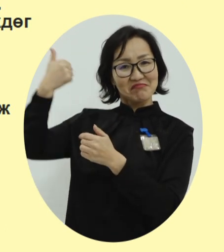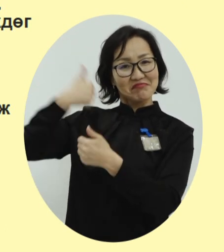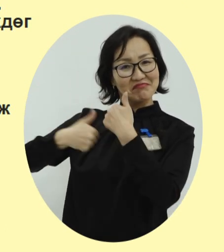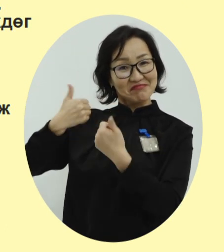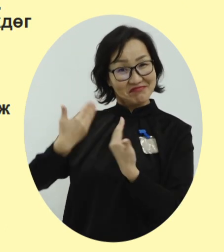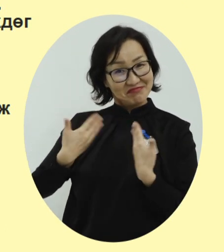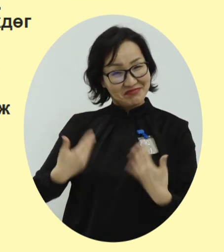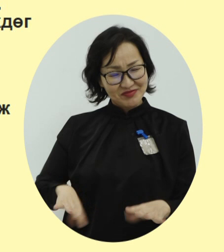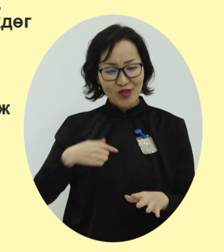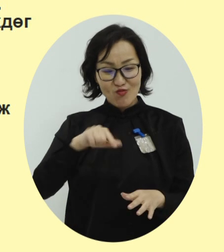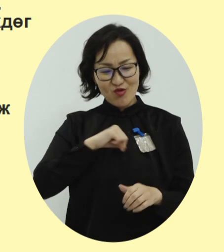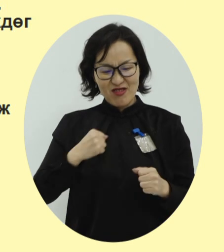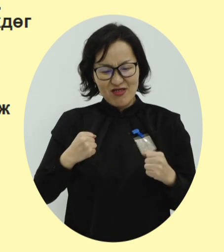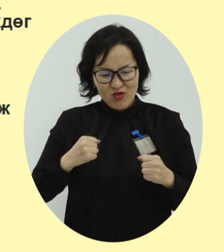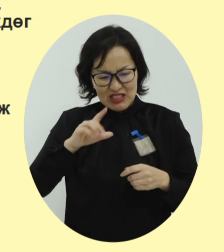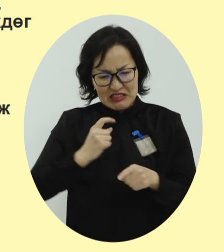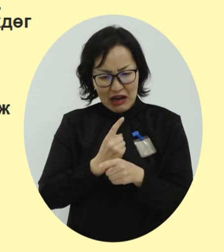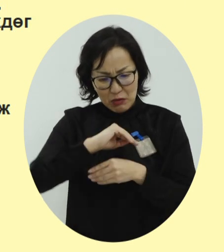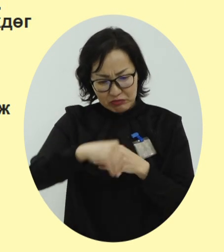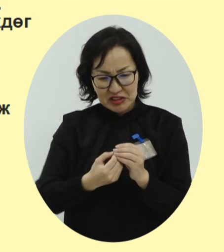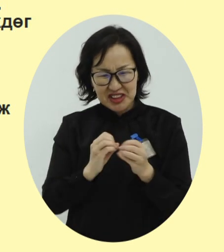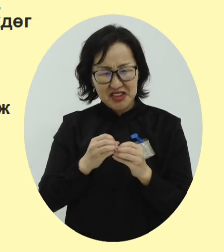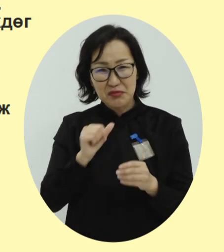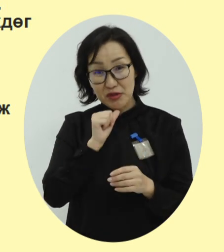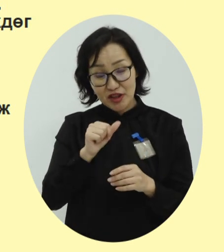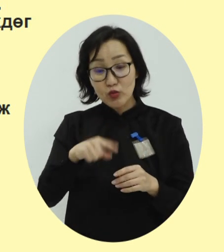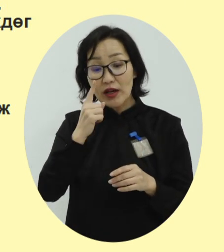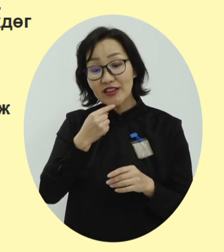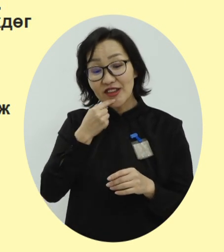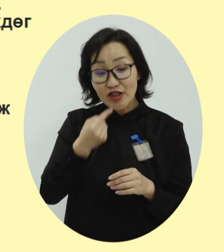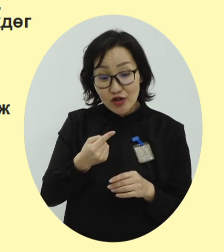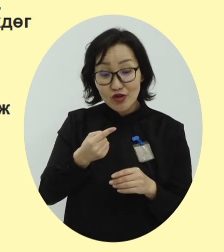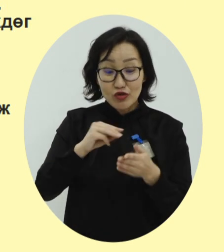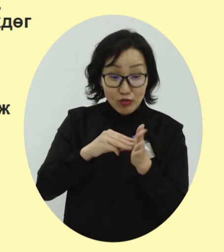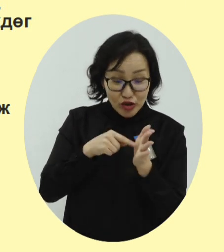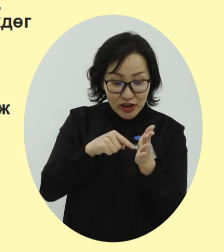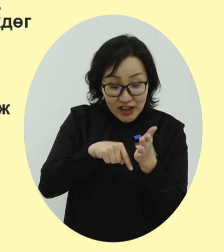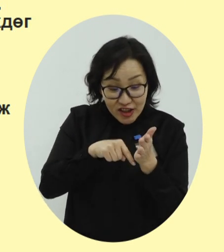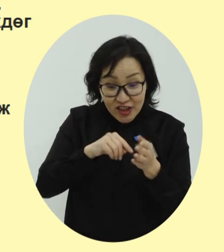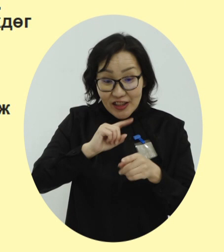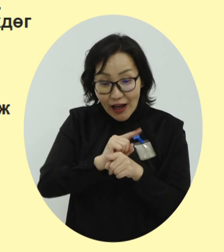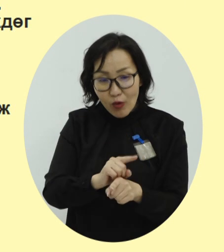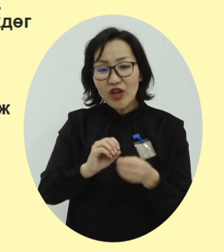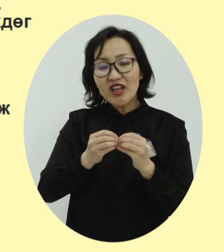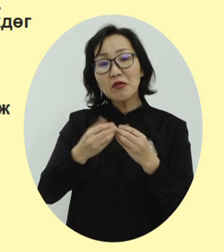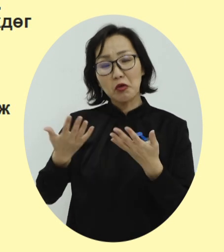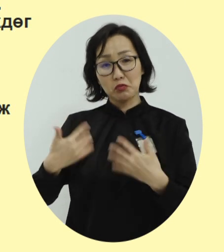гэж зүтгэхтэй биш. Харин хэлсэн төлөвлөснөө л хийгээд байхтал болох юм байна.